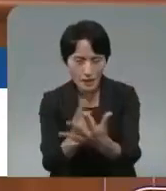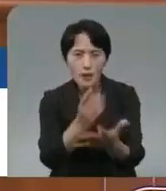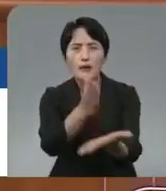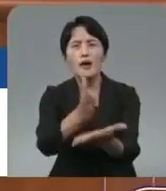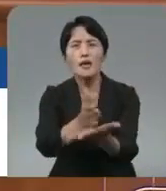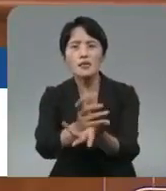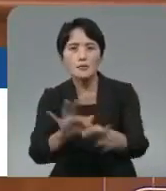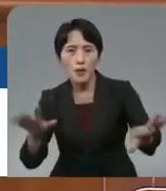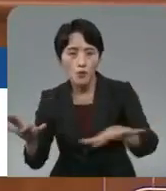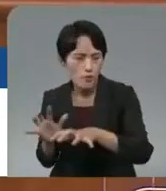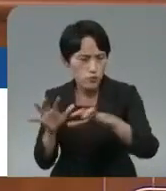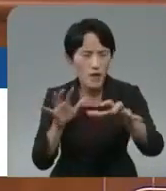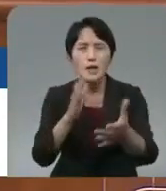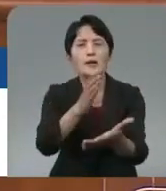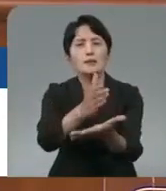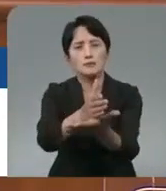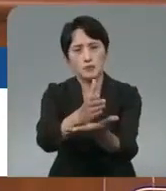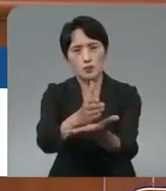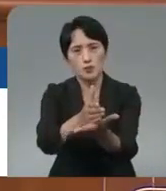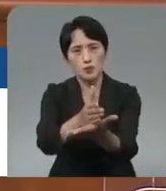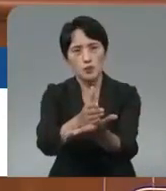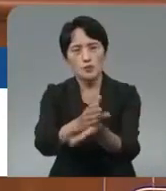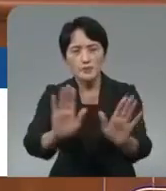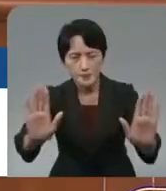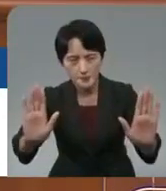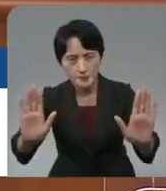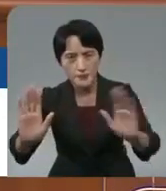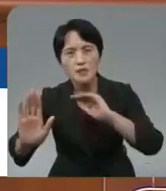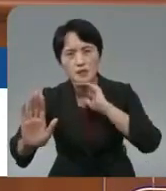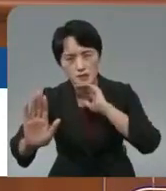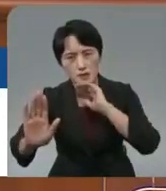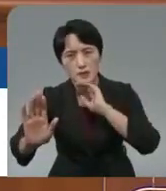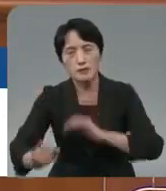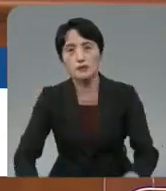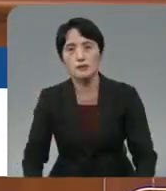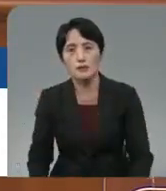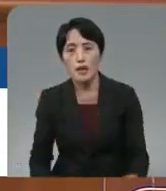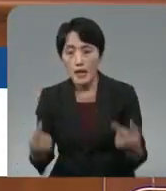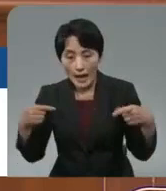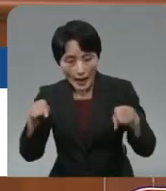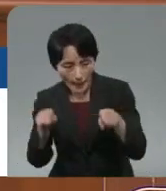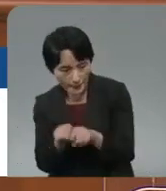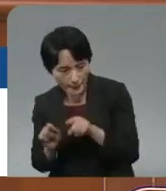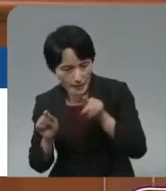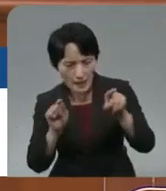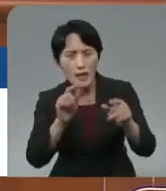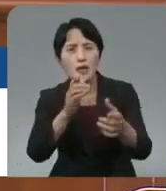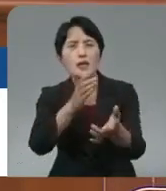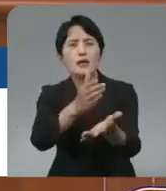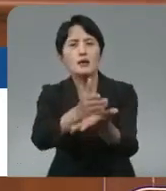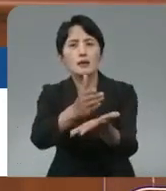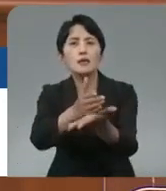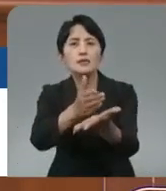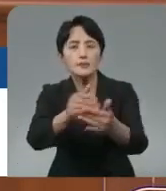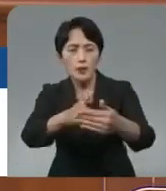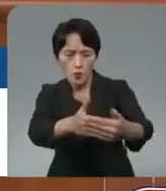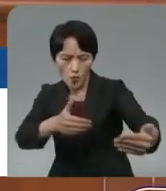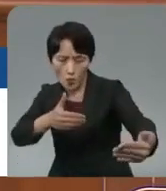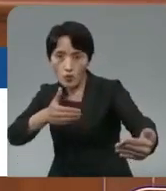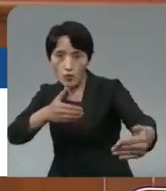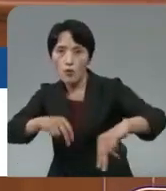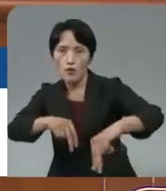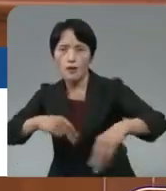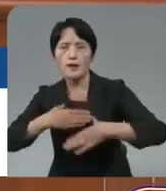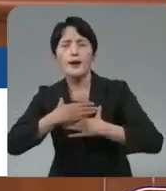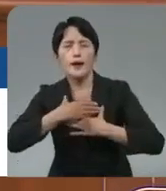担忧区间移动量剧增将导致疫情进一步扩散，再次呼吁民众错峰休假。中央灾难安全对